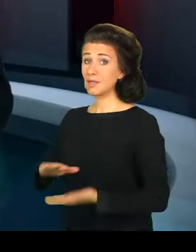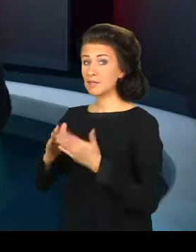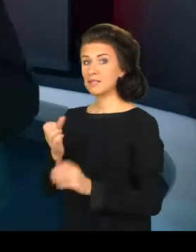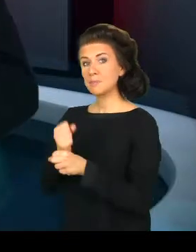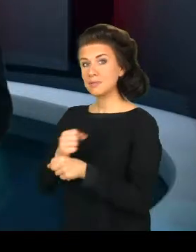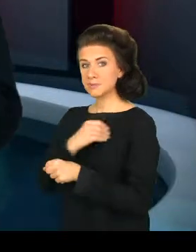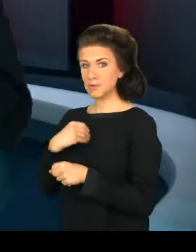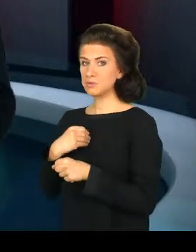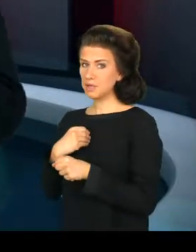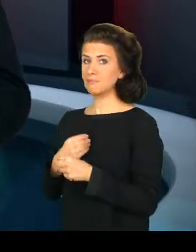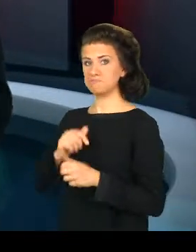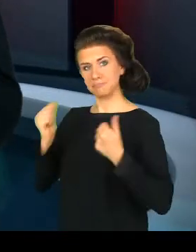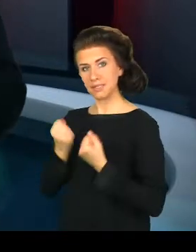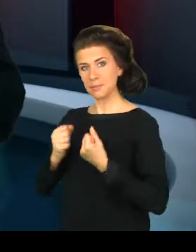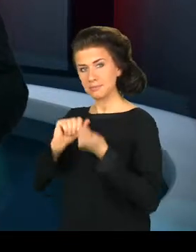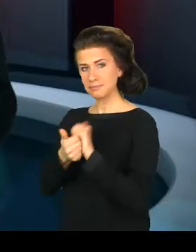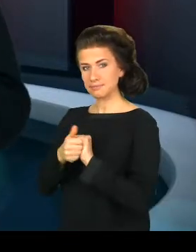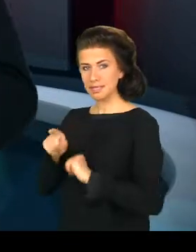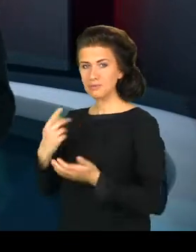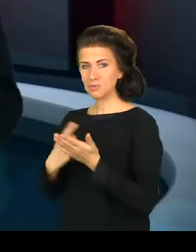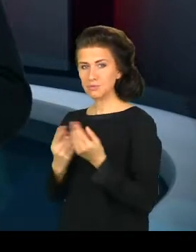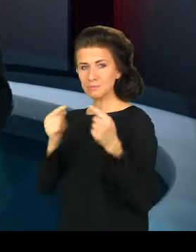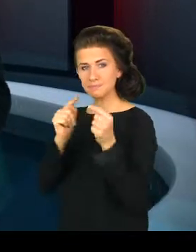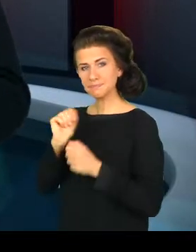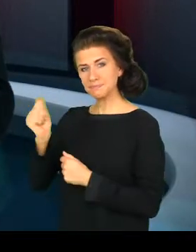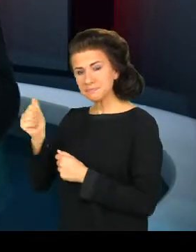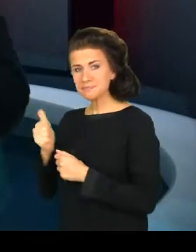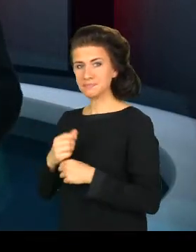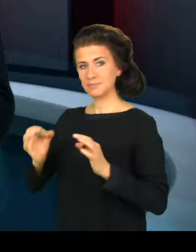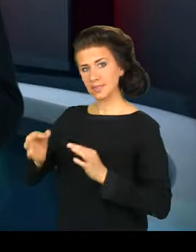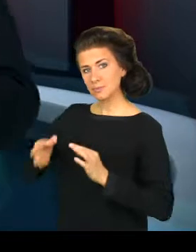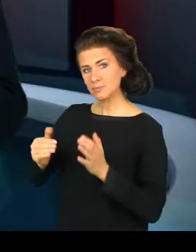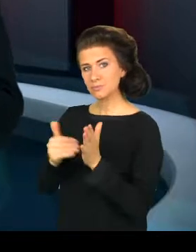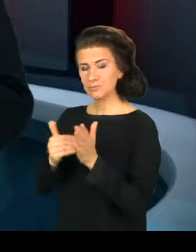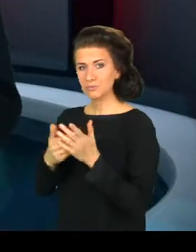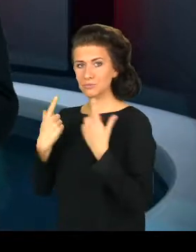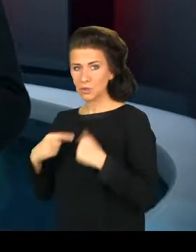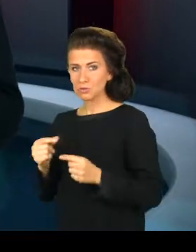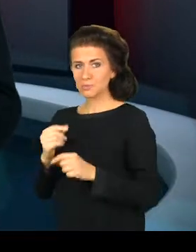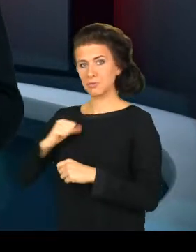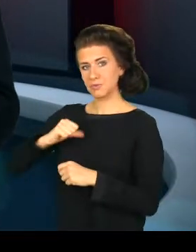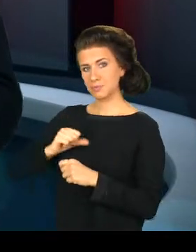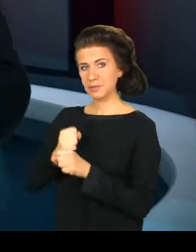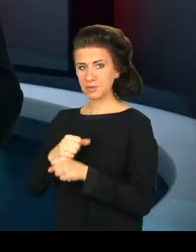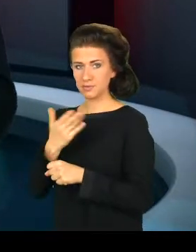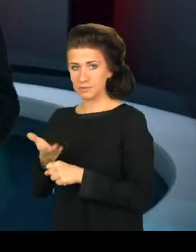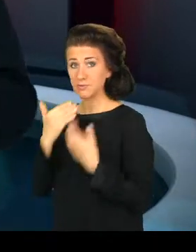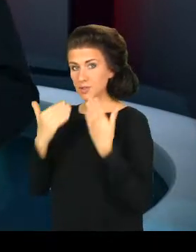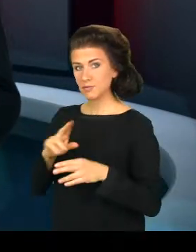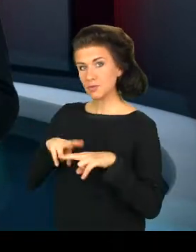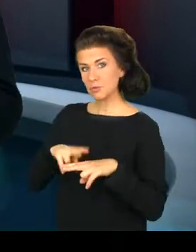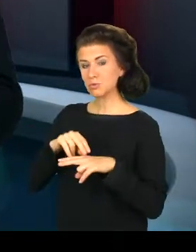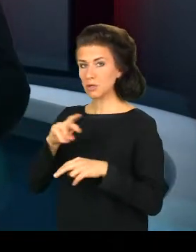Rynek pracy w Polsce dynamicznie się zmienia. Często musimy dostosowywać swoje kwalifikacje do aktualnych potrzeb i oczekiwań pracodawców. Dzięki